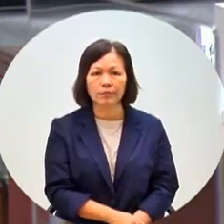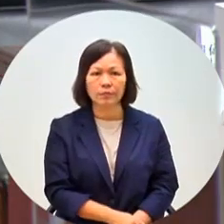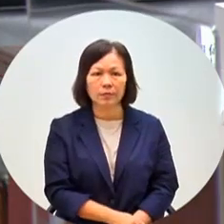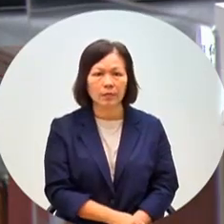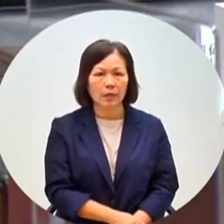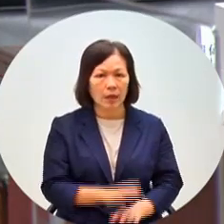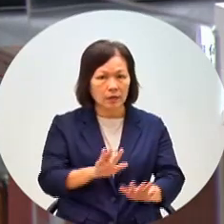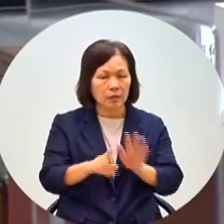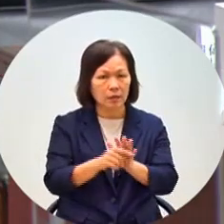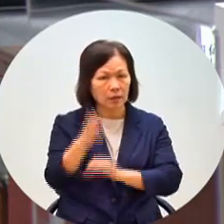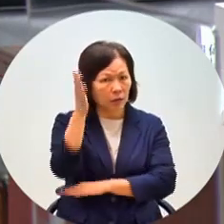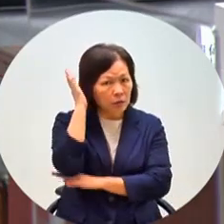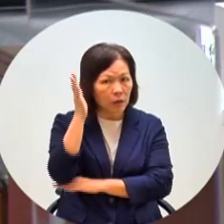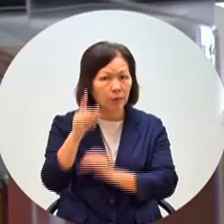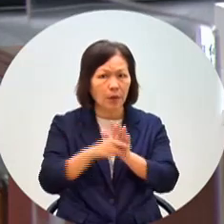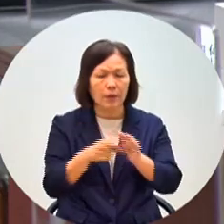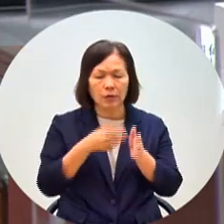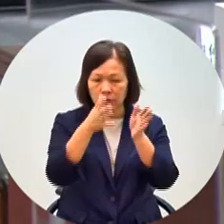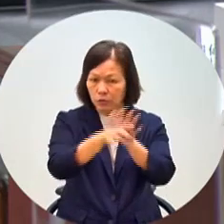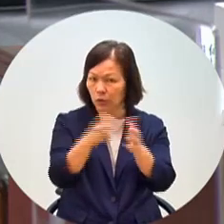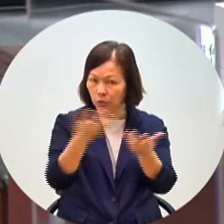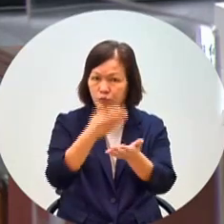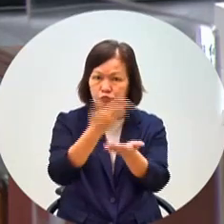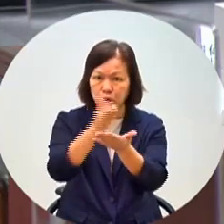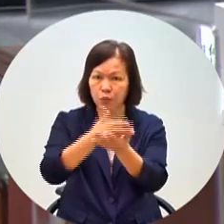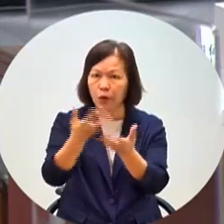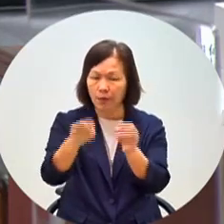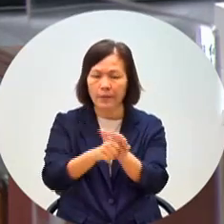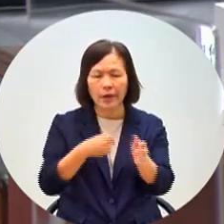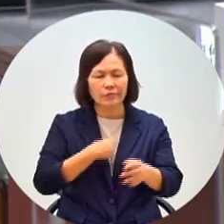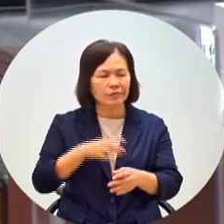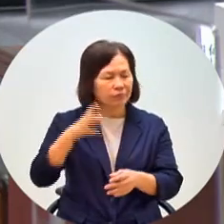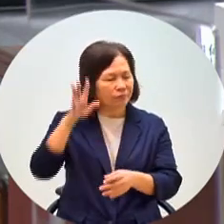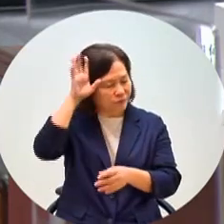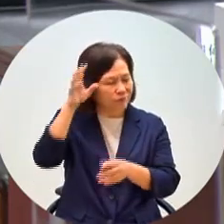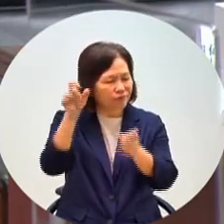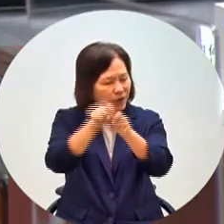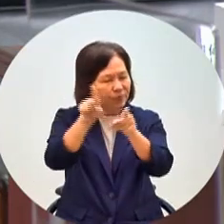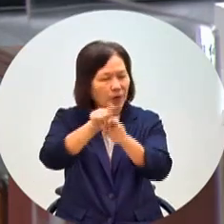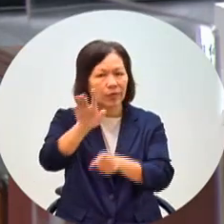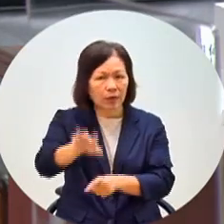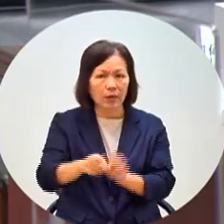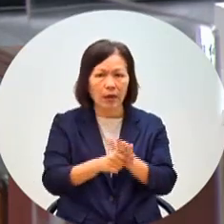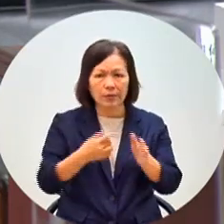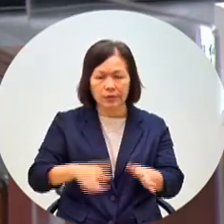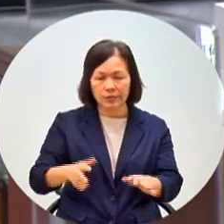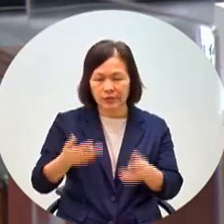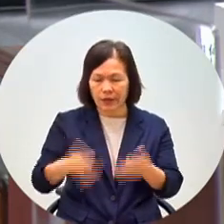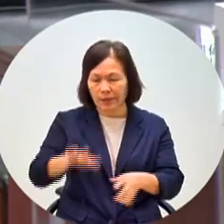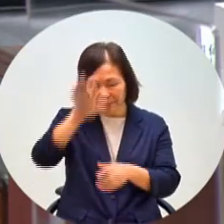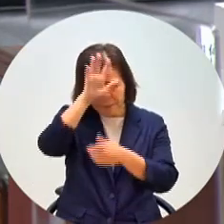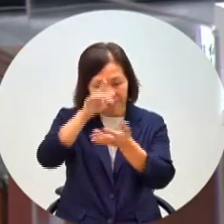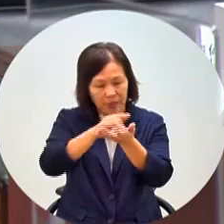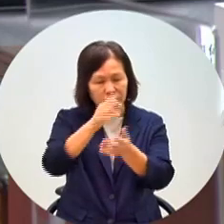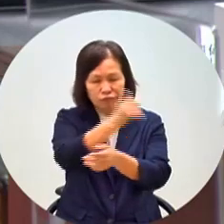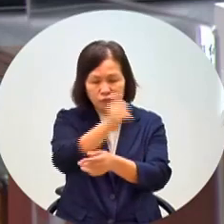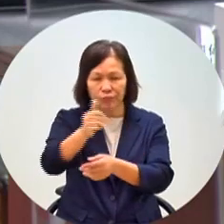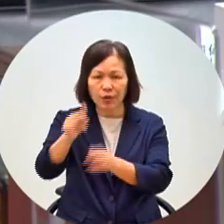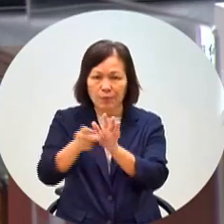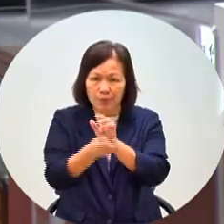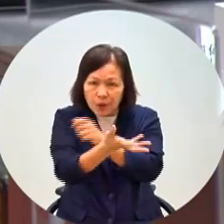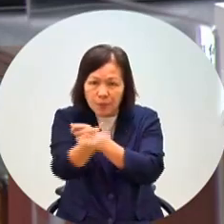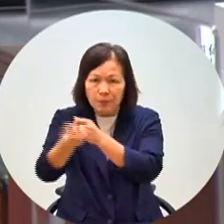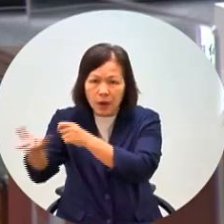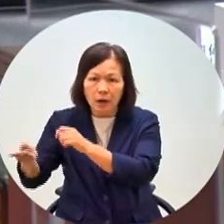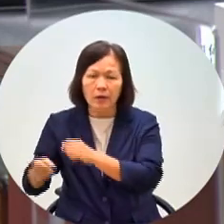现在政府不处理问题就只会讲鬼话，变成现在病毒到处跑，黑数盖牌